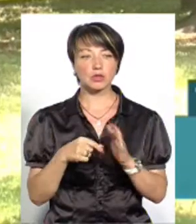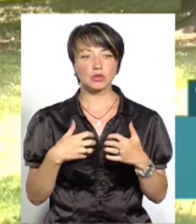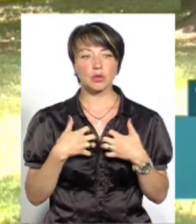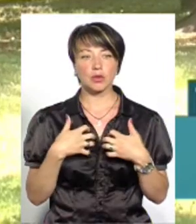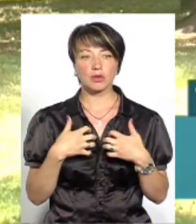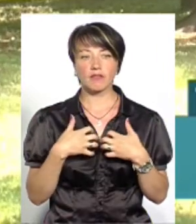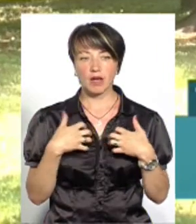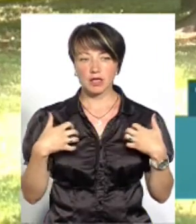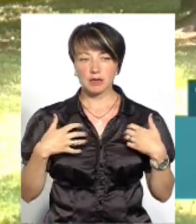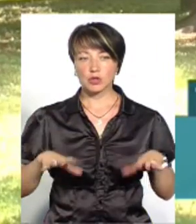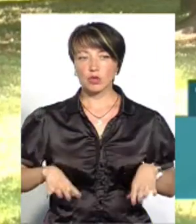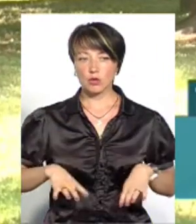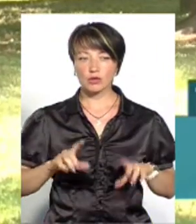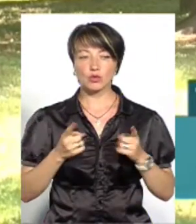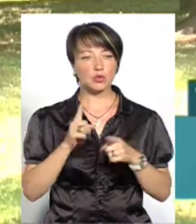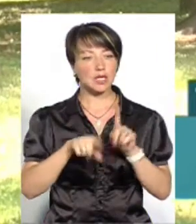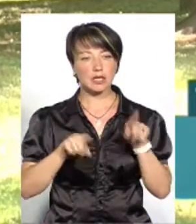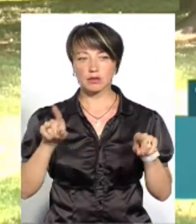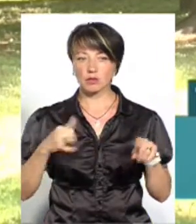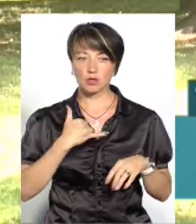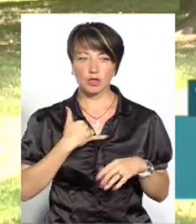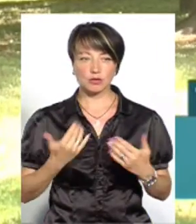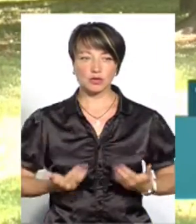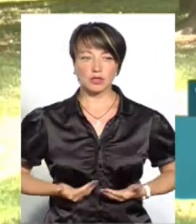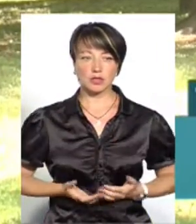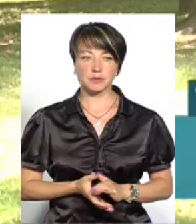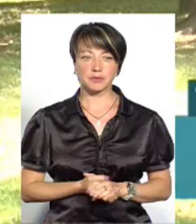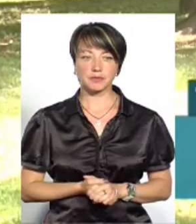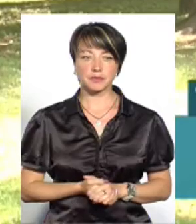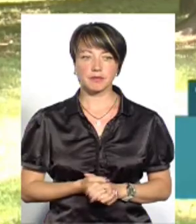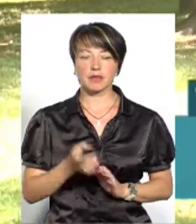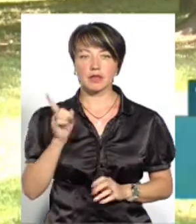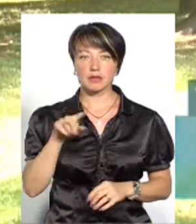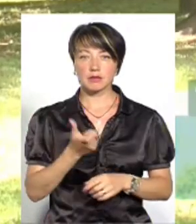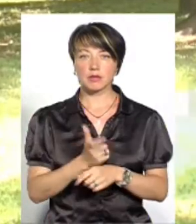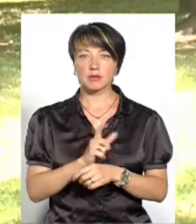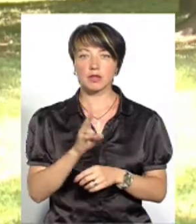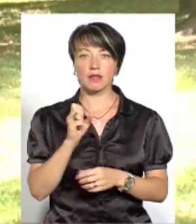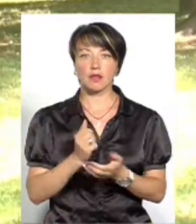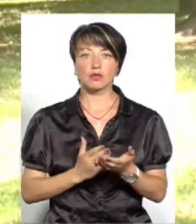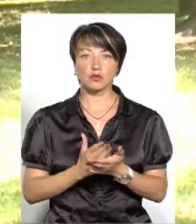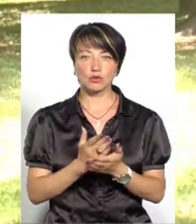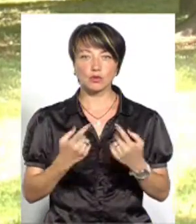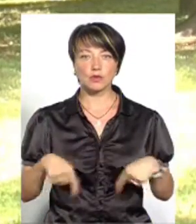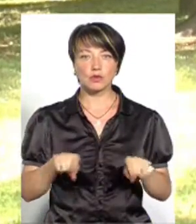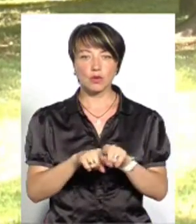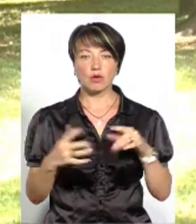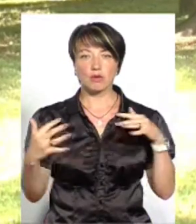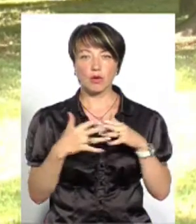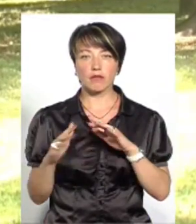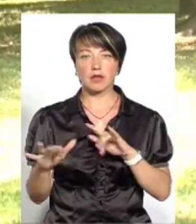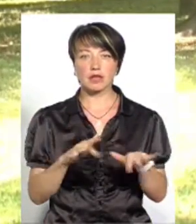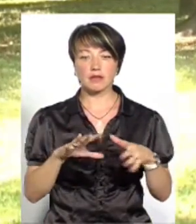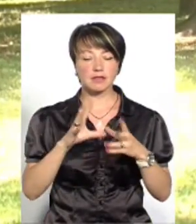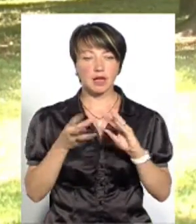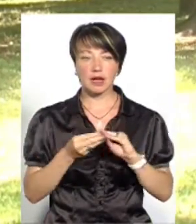така штука доволі рідкісна в нашому житті. Тим паче, що на службі в зоні бойових дій взагалі ми